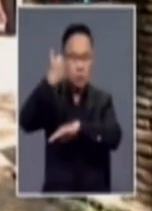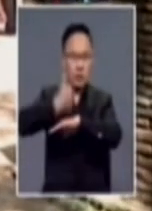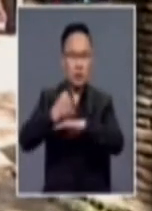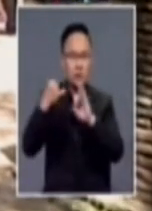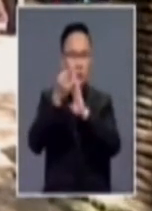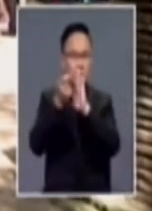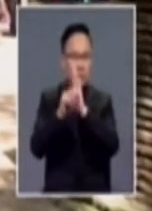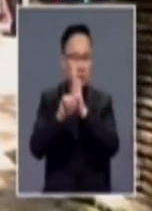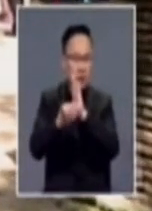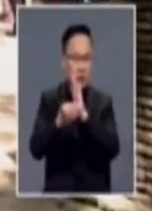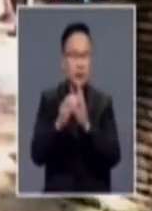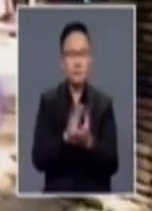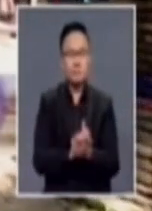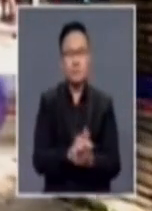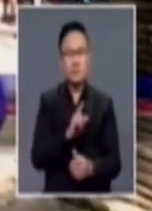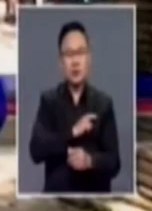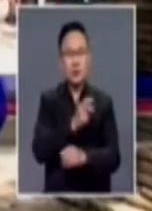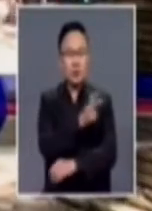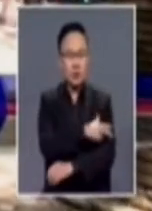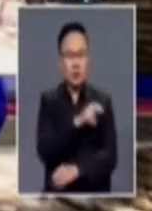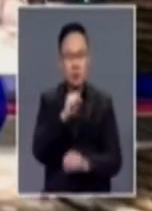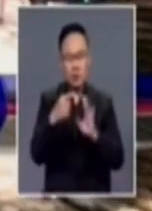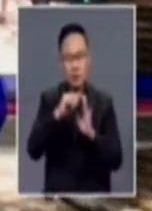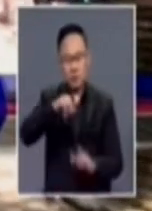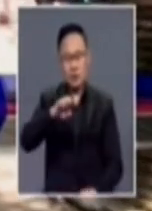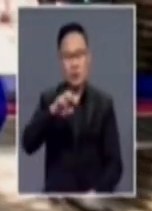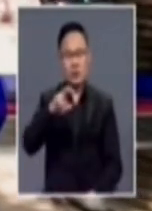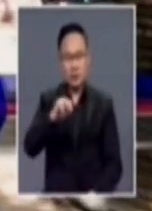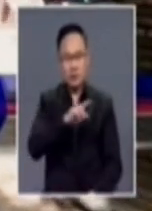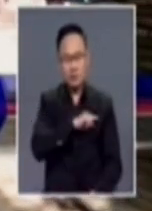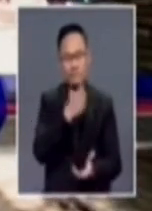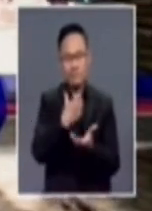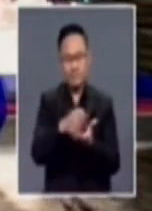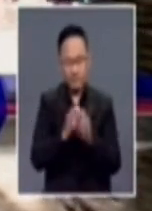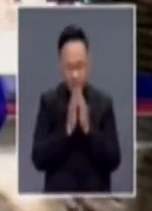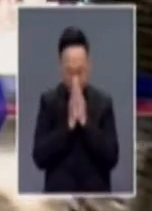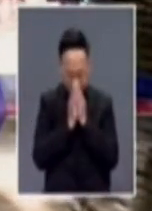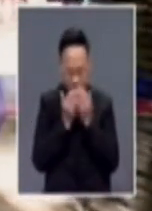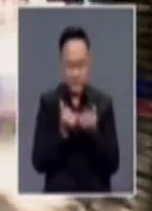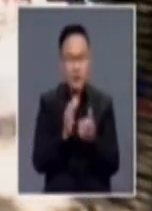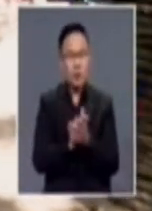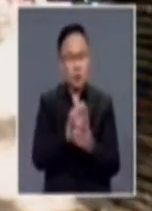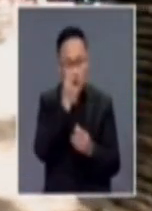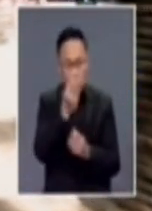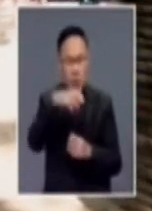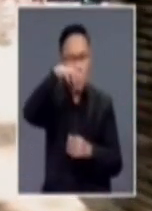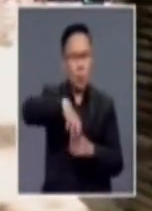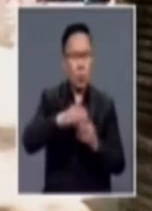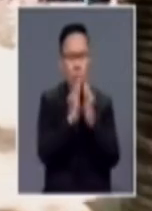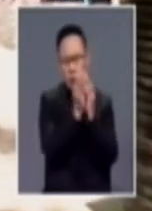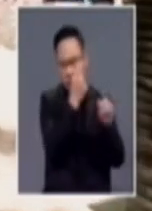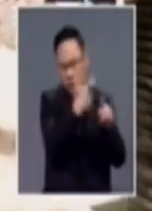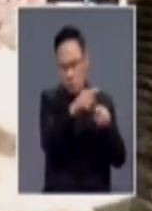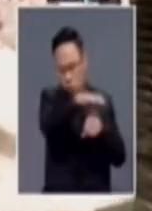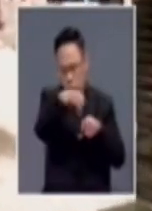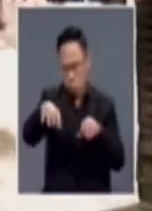การจังหวัดพระนครศรีอยุธยานะคะท่านดร.สุจินต์ ชัยชุมศักดิ์สวัสดีค่ะ สวัสดีครับ ท่านผู้ว่าคะตั้งแต่เราเข้ามาเราจะเห็นวัดวาอารามแล้วก็